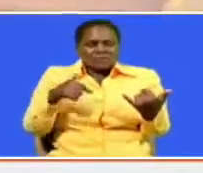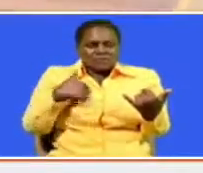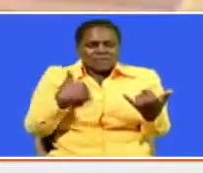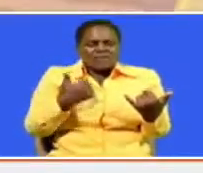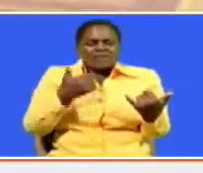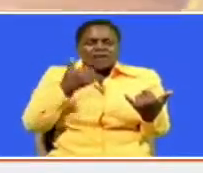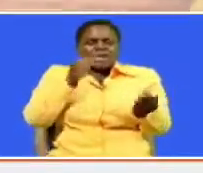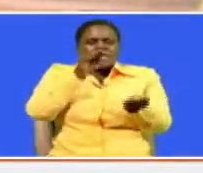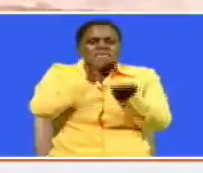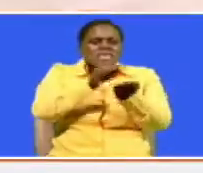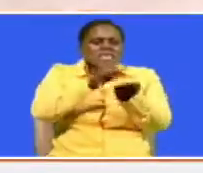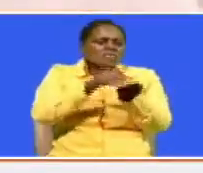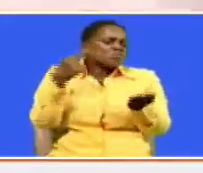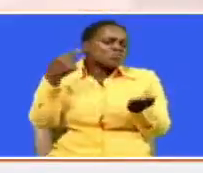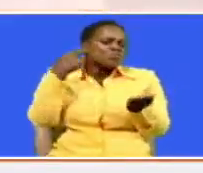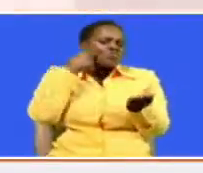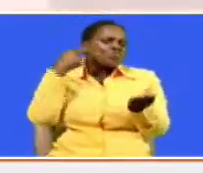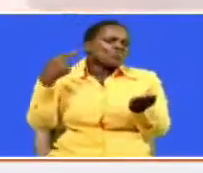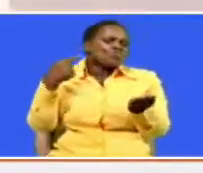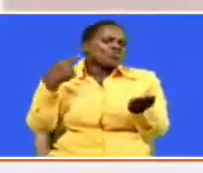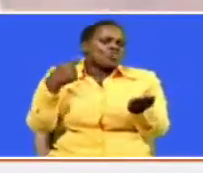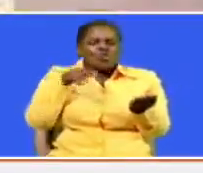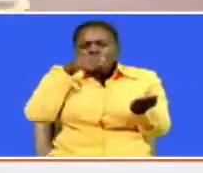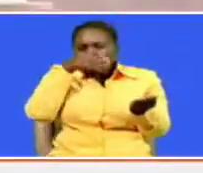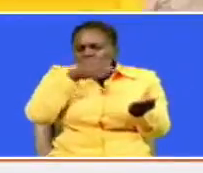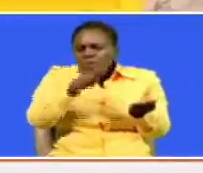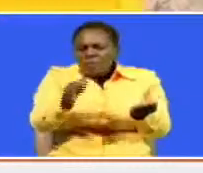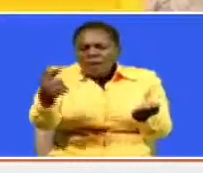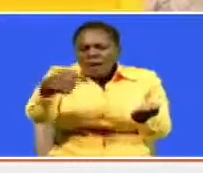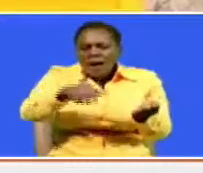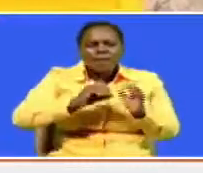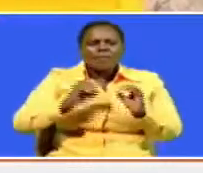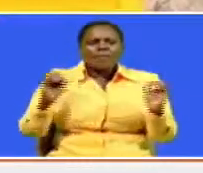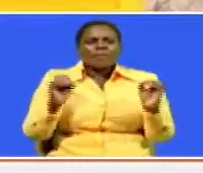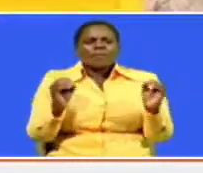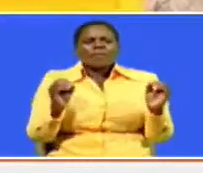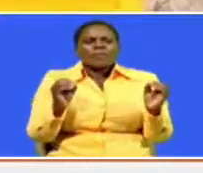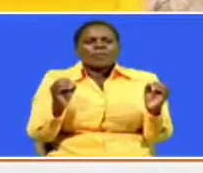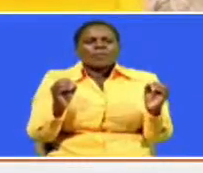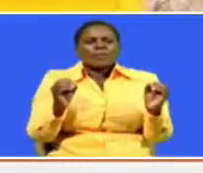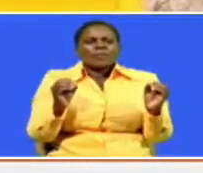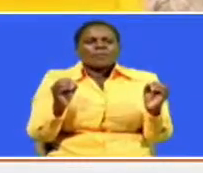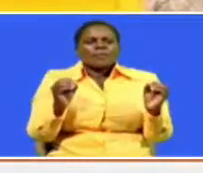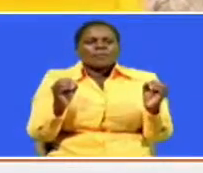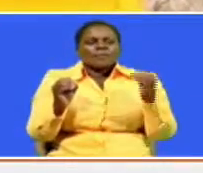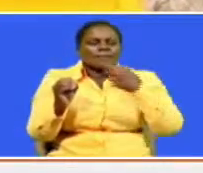mzinga au ndovu kidogo tunaona.